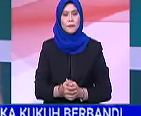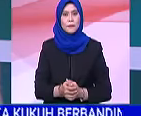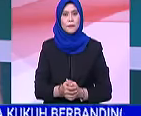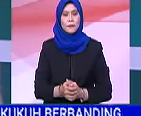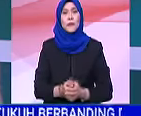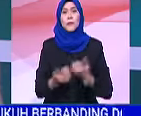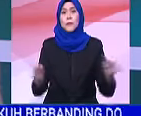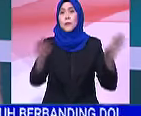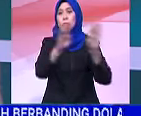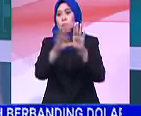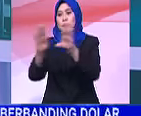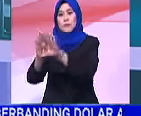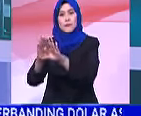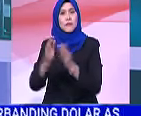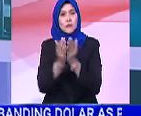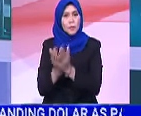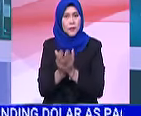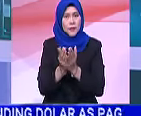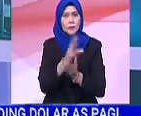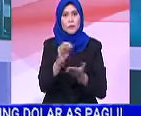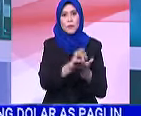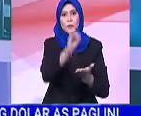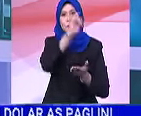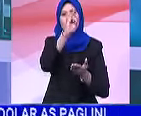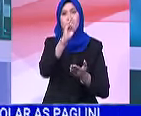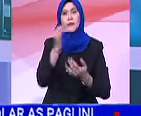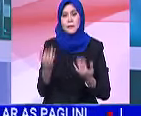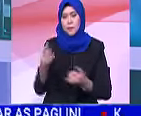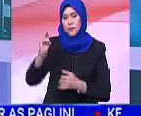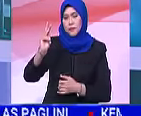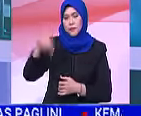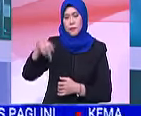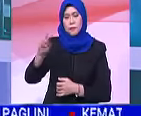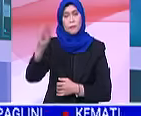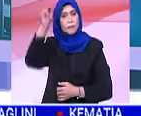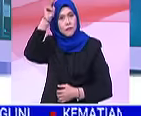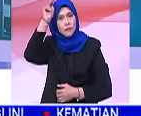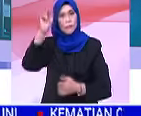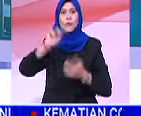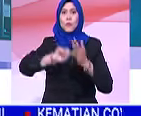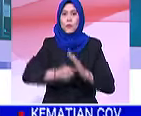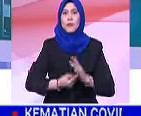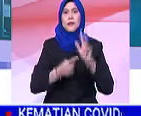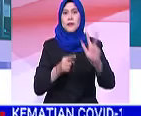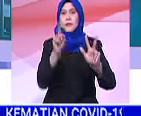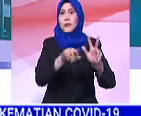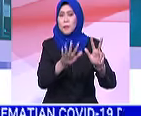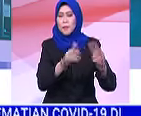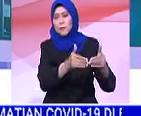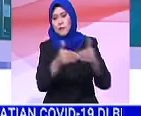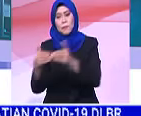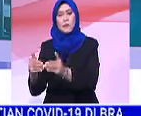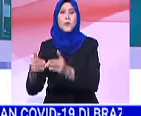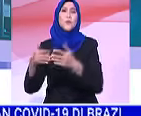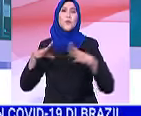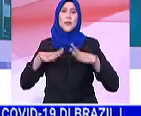Penutupan semua sekolah dan institusi di bawah Kementerian Pendidikan KPM di Kelantan yang bermula 3 Mei ini dilanjutkan sehingga cuti